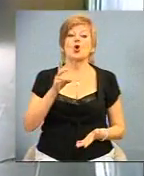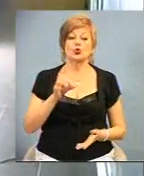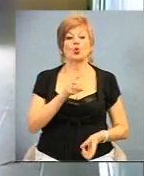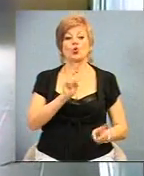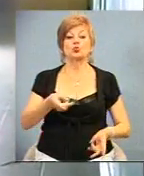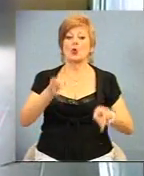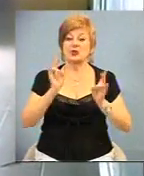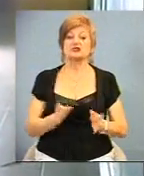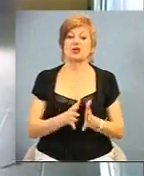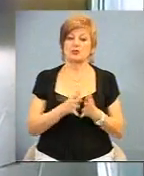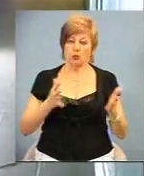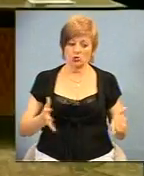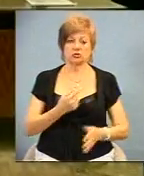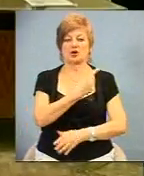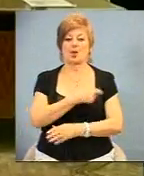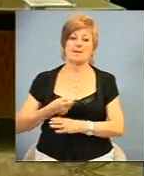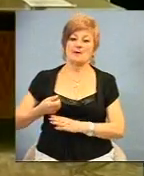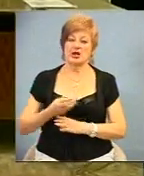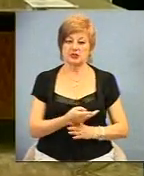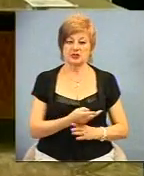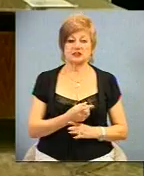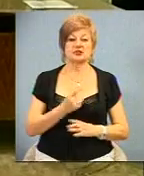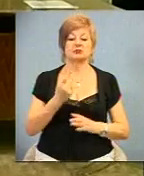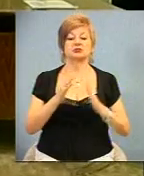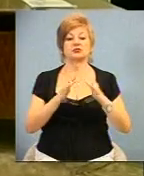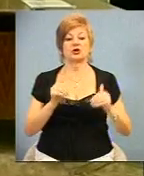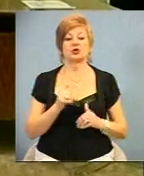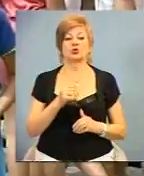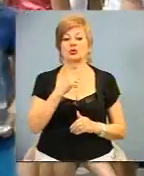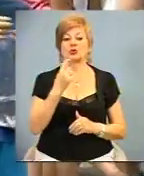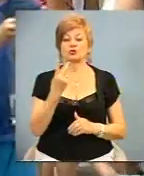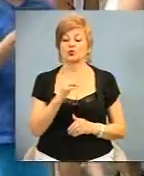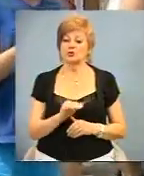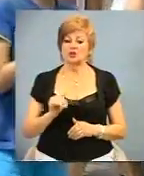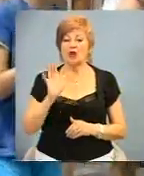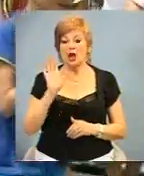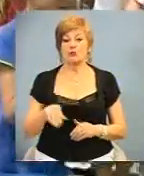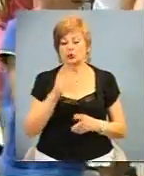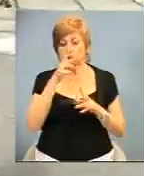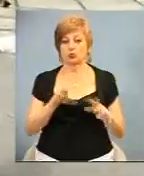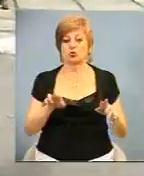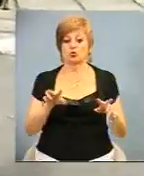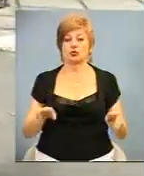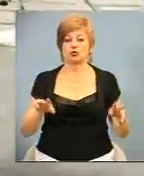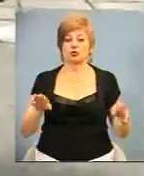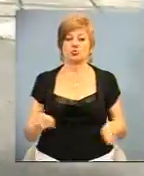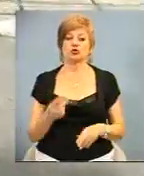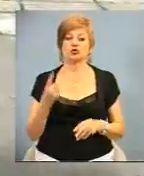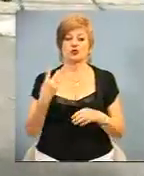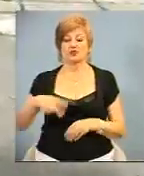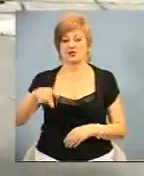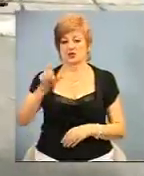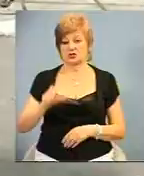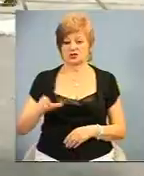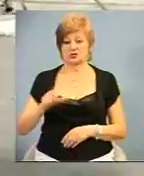постраждав найбільше, нині ж в лікарні. Першому у таборі занедужали двійку дітей. За кілька днів схожі симптоми з'явилися ще у двох десятків.